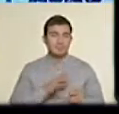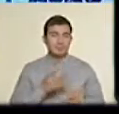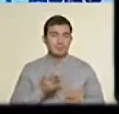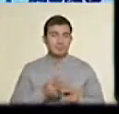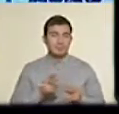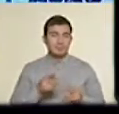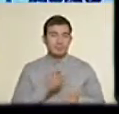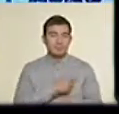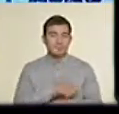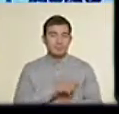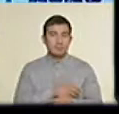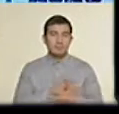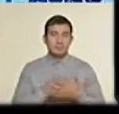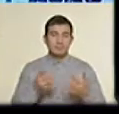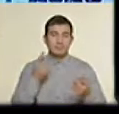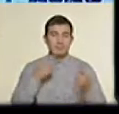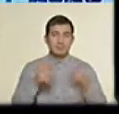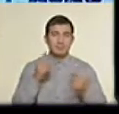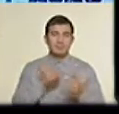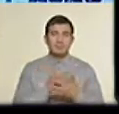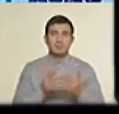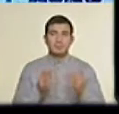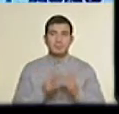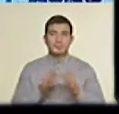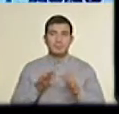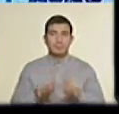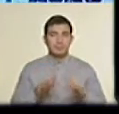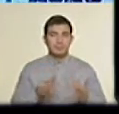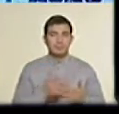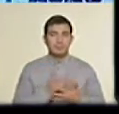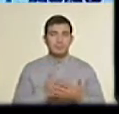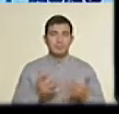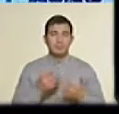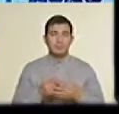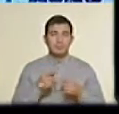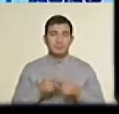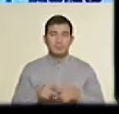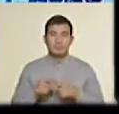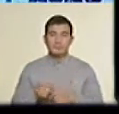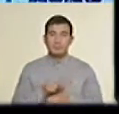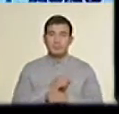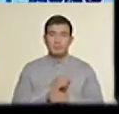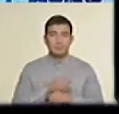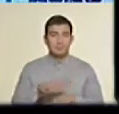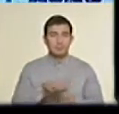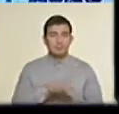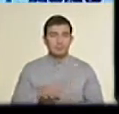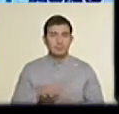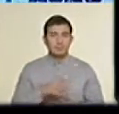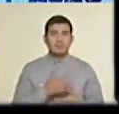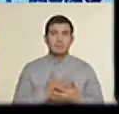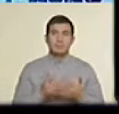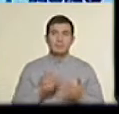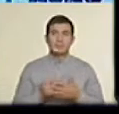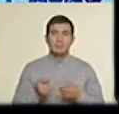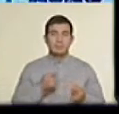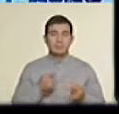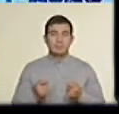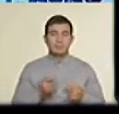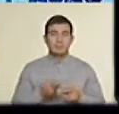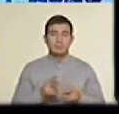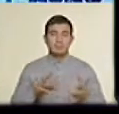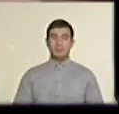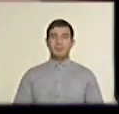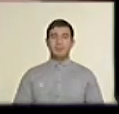va sport, san'at, uy-joy xo'jaligi, maishiy xizmat, dam olish maskanlari, boshqaruv sohalarini